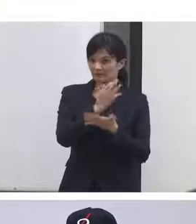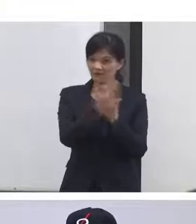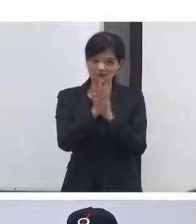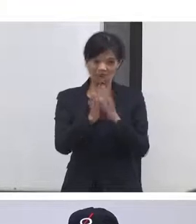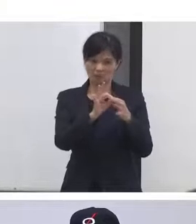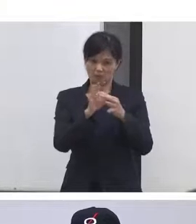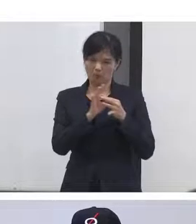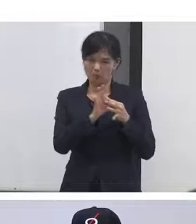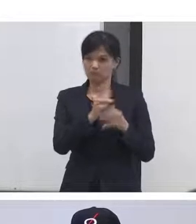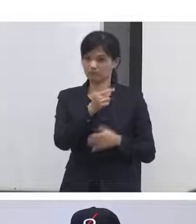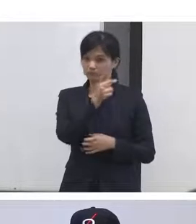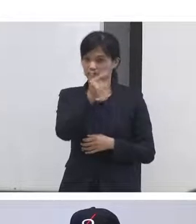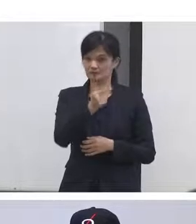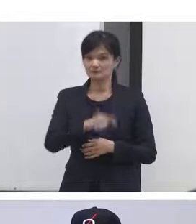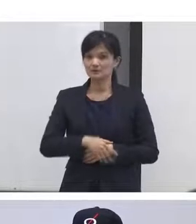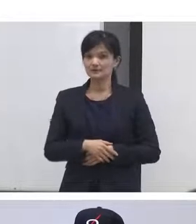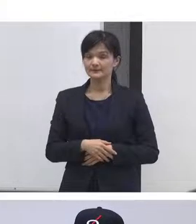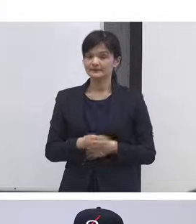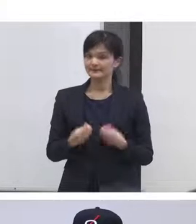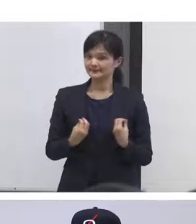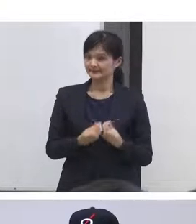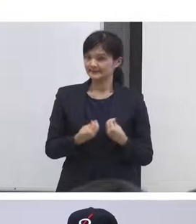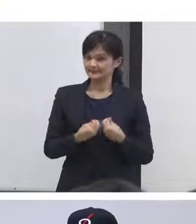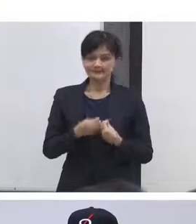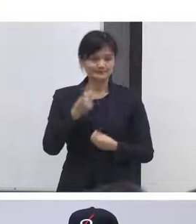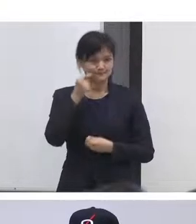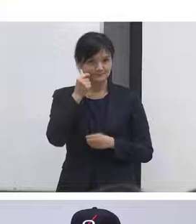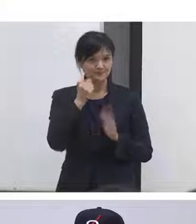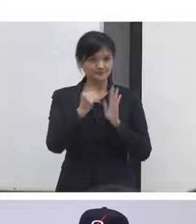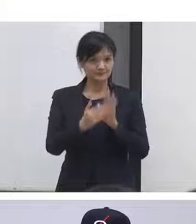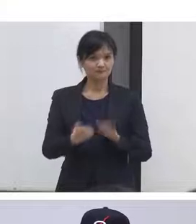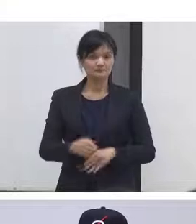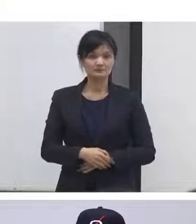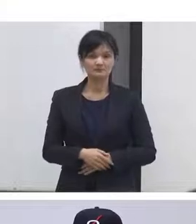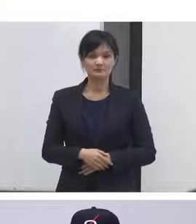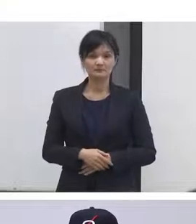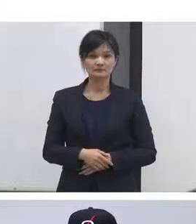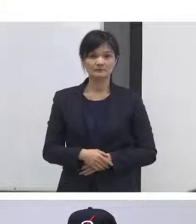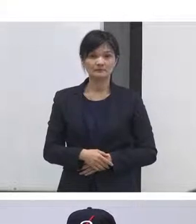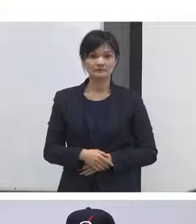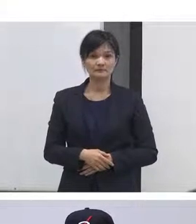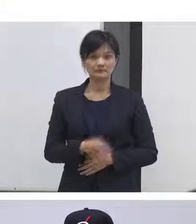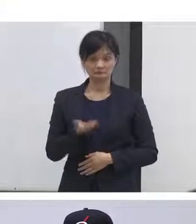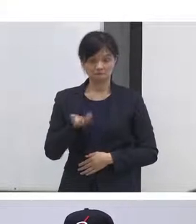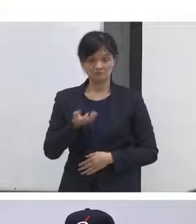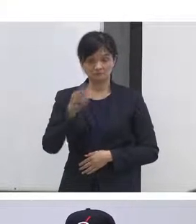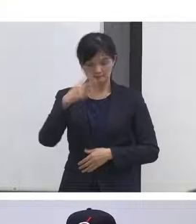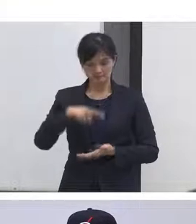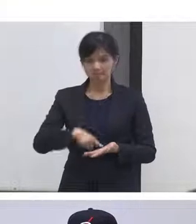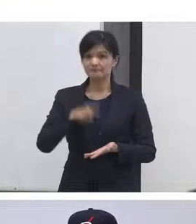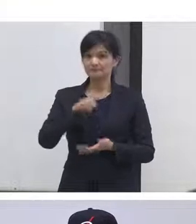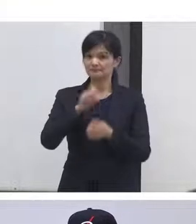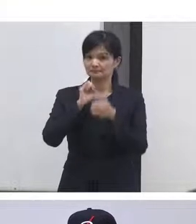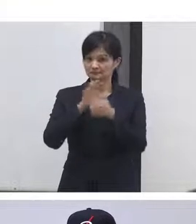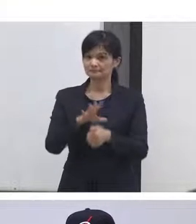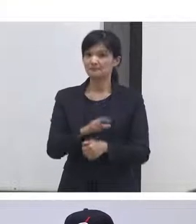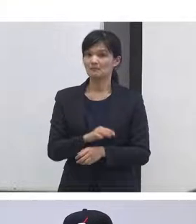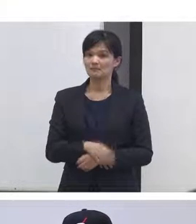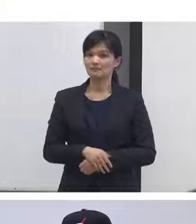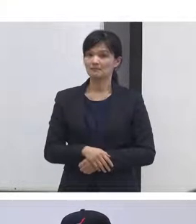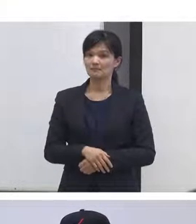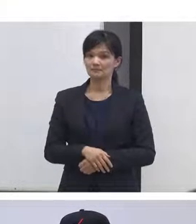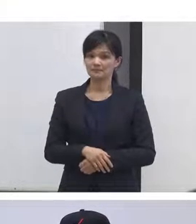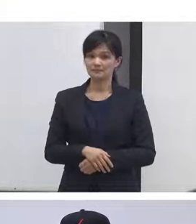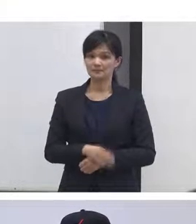烈的连接关系，其实某些程度上很难去避免。但我回归头来说，我刚刚还是强调说，我们如果可以，刚刚提